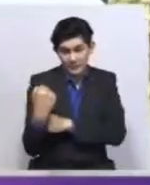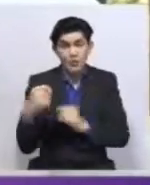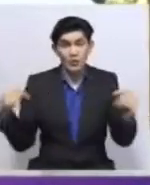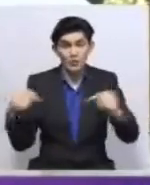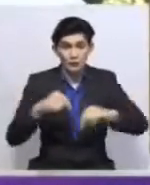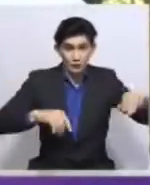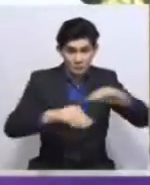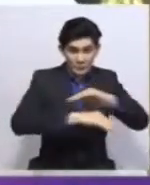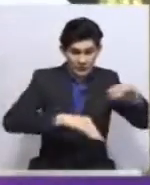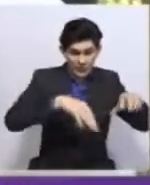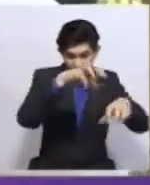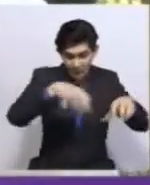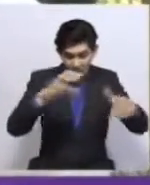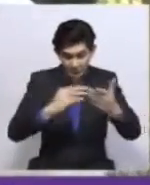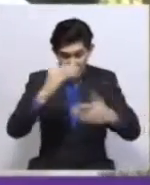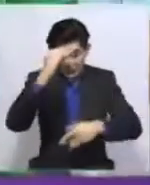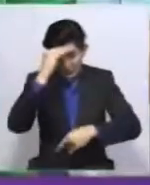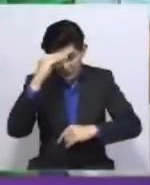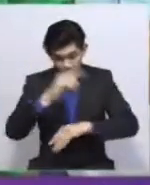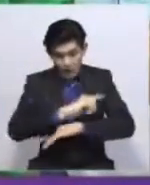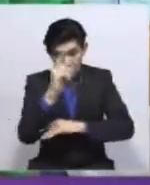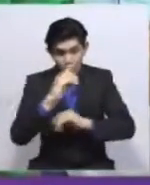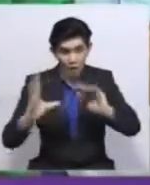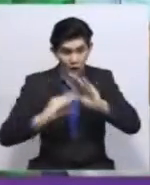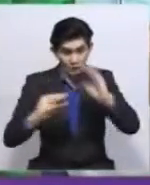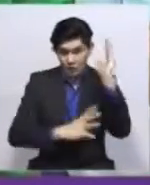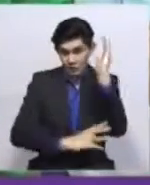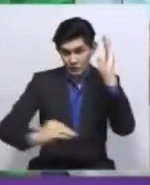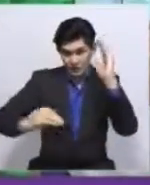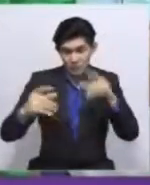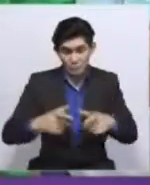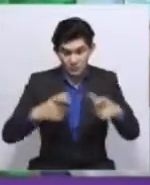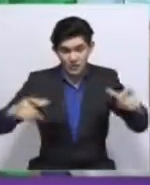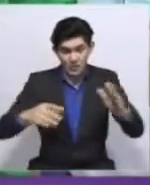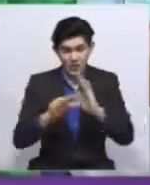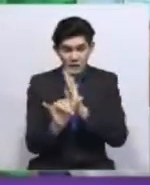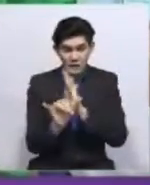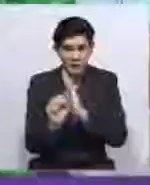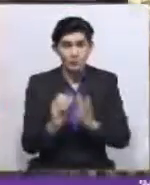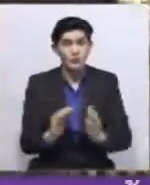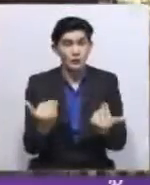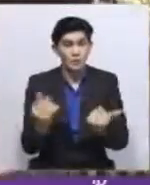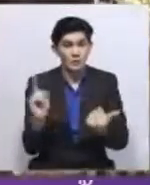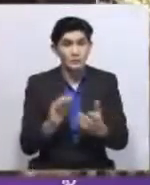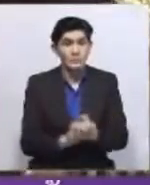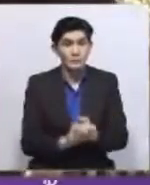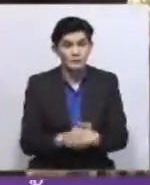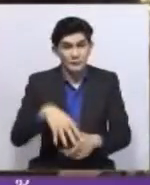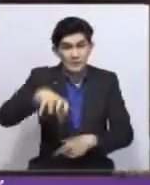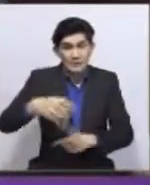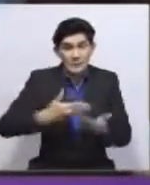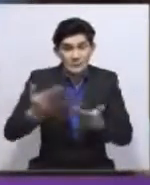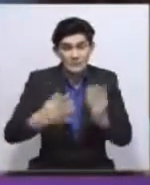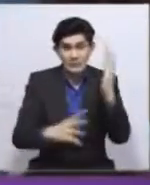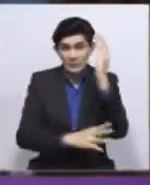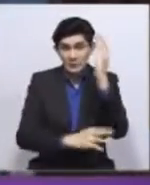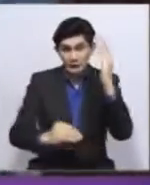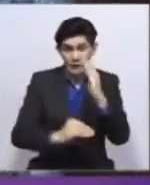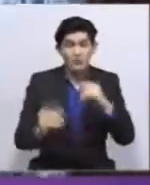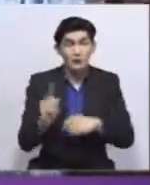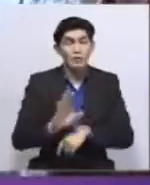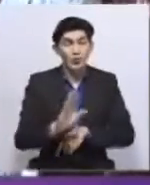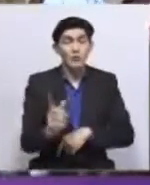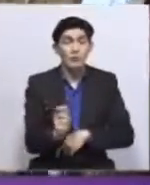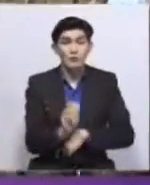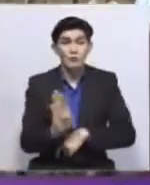านฐานการเรียนรู้ในงานวันถ่ายทอดความรู้มันสำปะหลังอินทรีย์แปลงใหญ่จังหวัดยโสธรที่บริเวณลานรับซื้อมันของกลุ่มบริษัทอุบลไบ